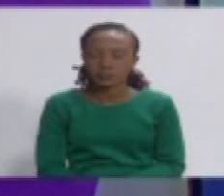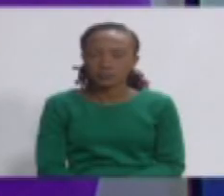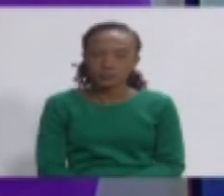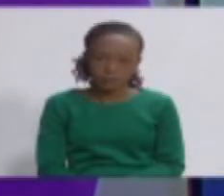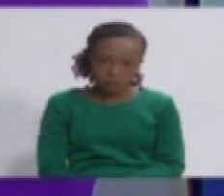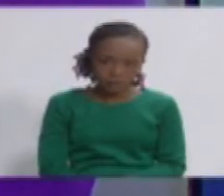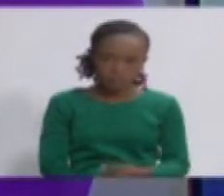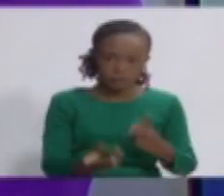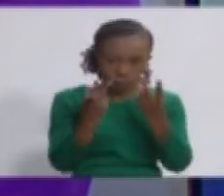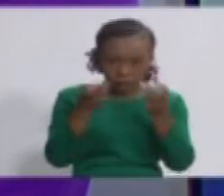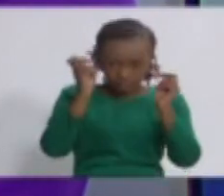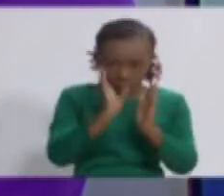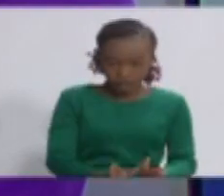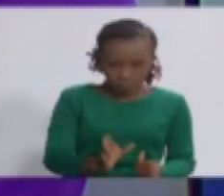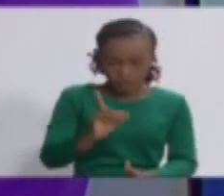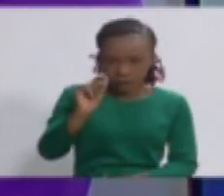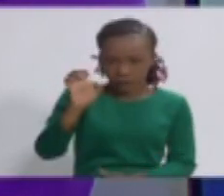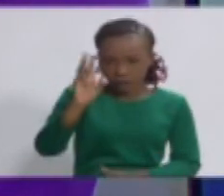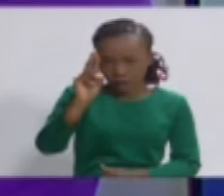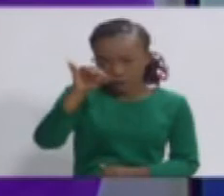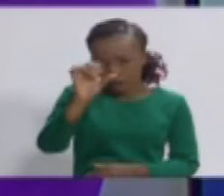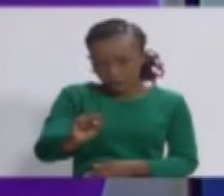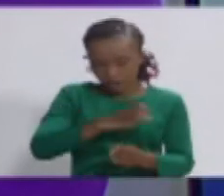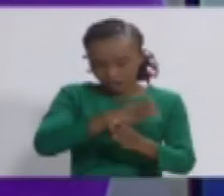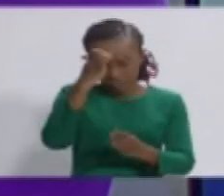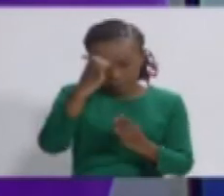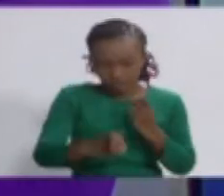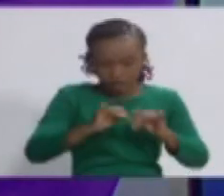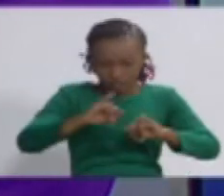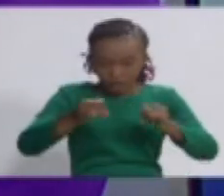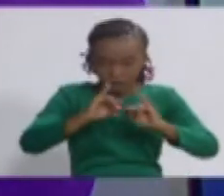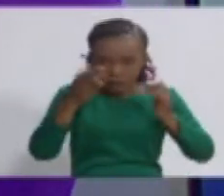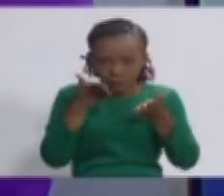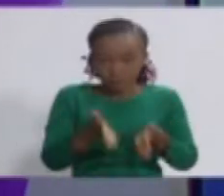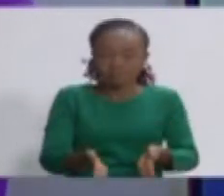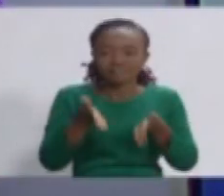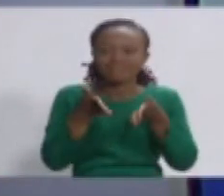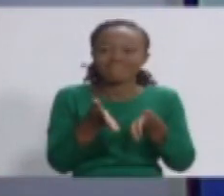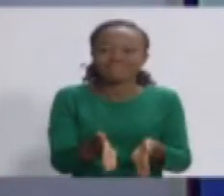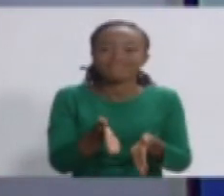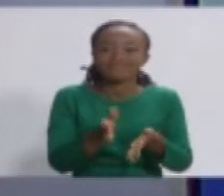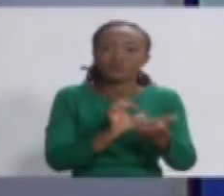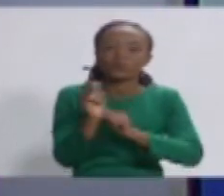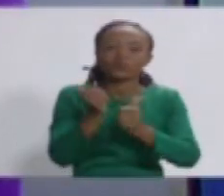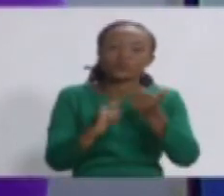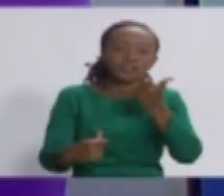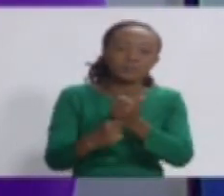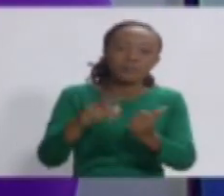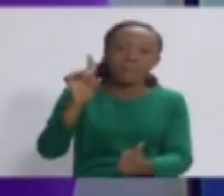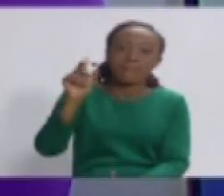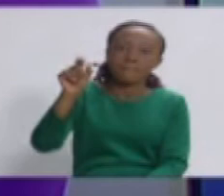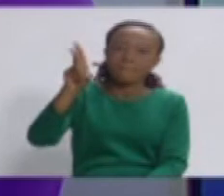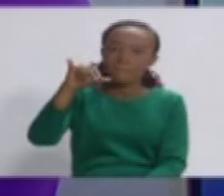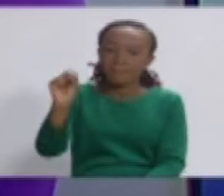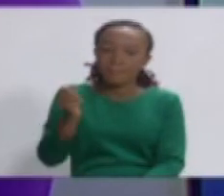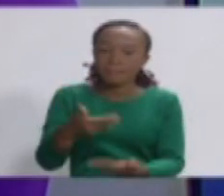Bila shaka mtazamaji, mikiki ya tenisi inatumalizia bila shaka habari zetu ama jamvi inatufungia jamvi la sporti. Nimekuwa Davis Mberia, lakini